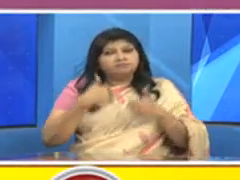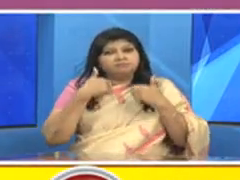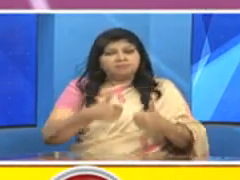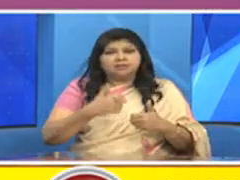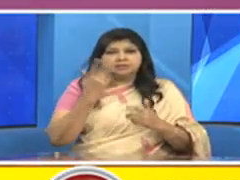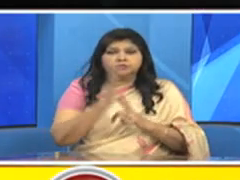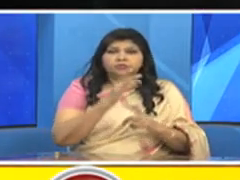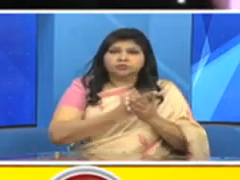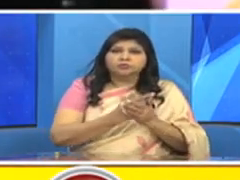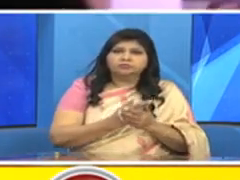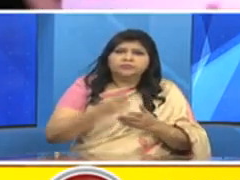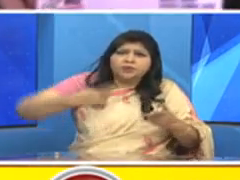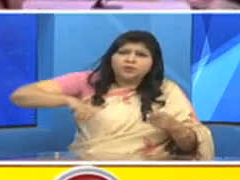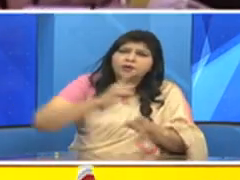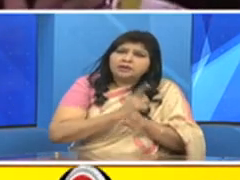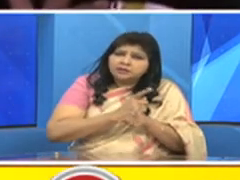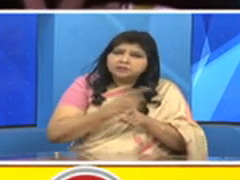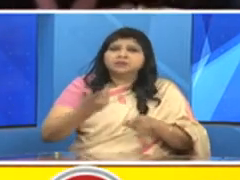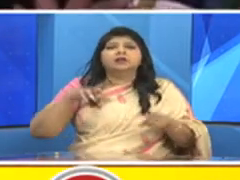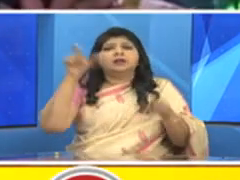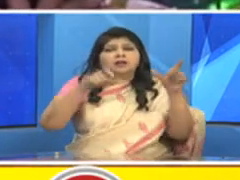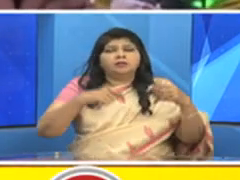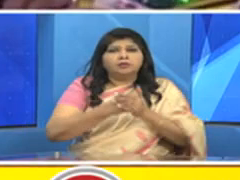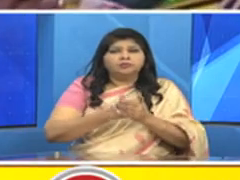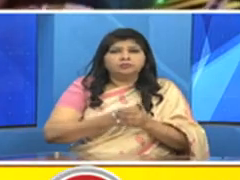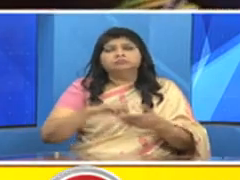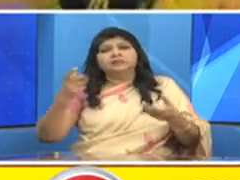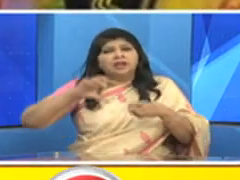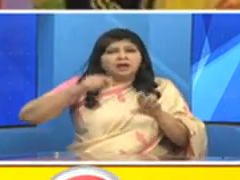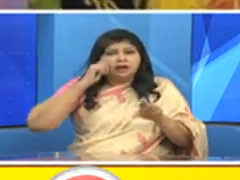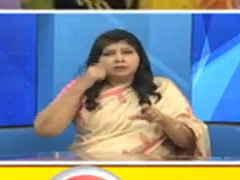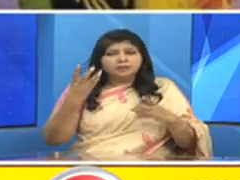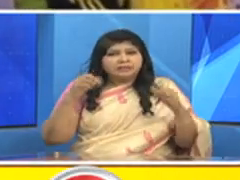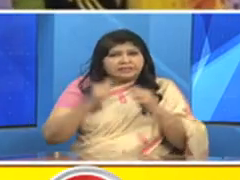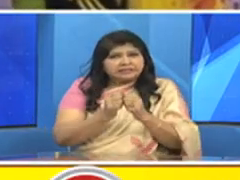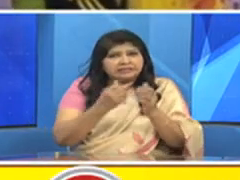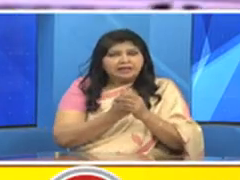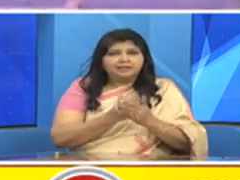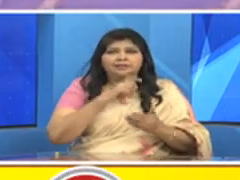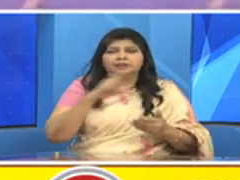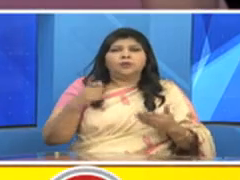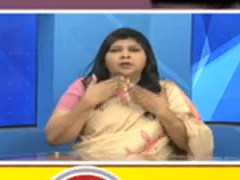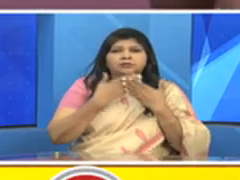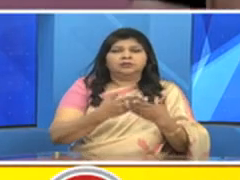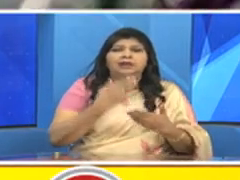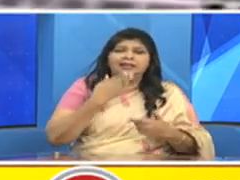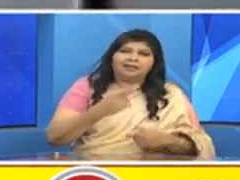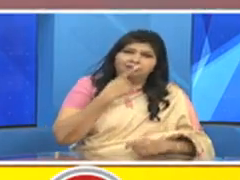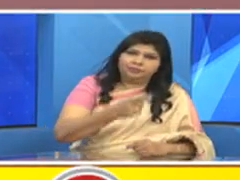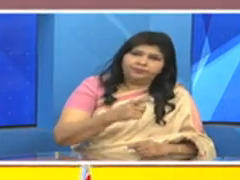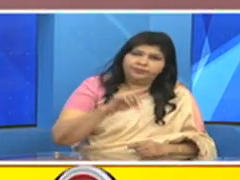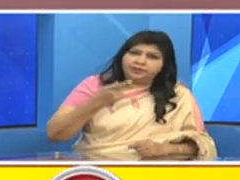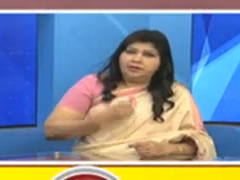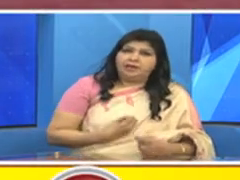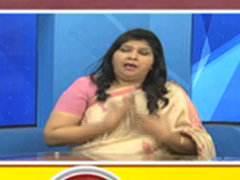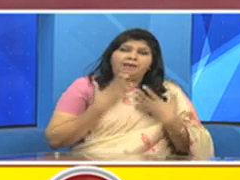जुड़े सभी लोगों, प्रशिक्षकों और तकनीकी अधिकारियों का आभार व्यक्त करता हूँ। यह हम सबके लिए बहुत ही